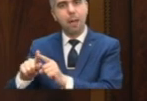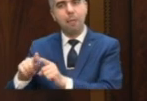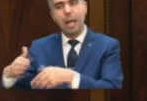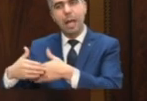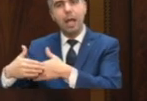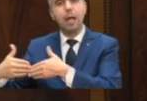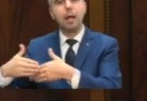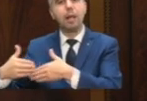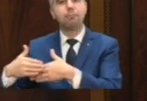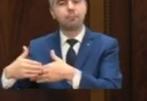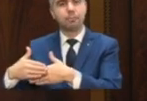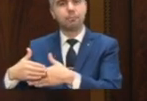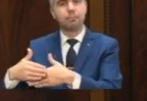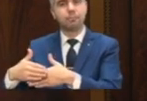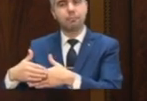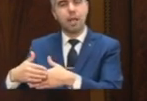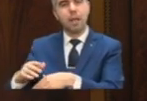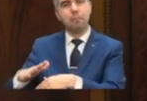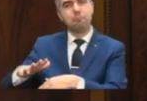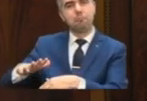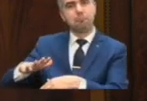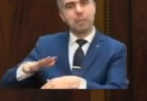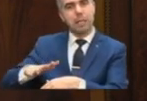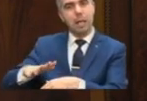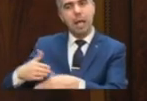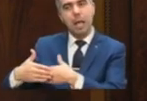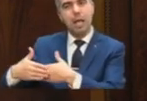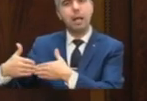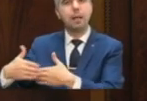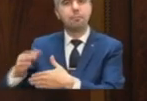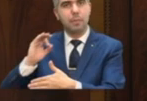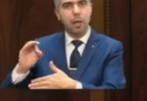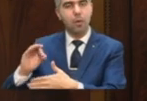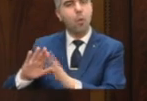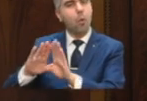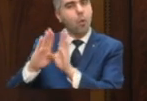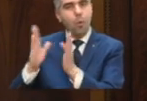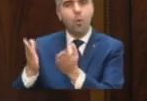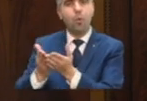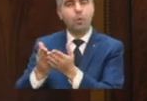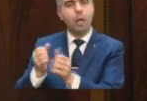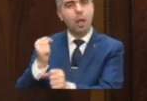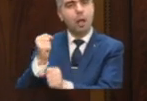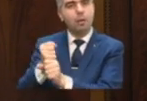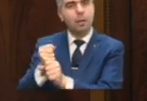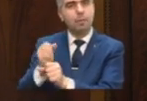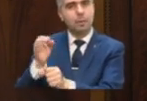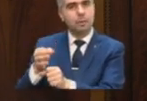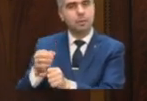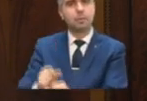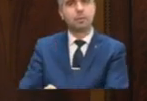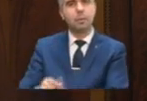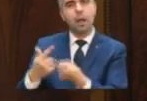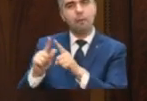اليوم المراكز السعيده راه خص النظره ديال الناس تكون نظره انتغري، كنا نكونوا خدامين عليها. مركز السعيد ماشي هو مركز فيه غير